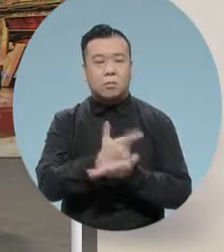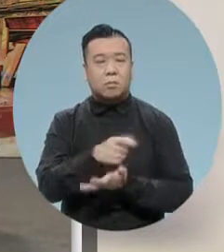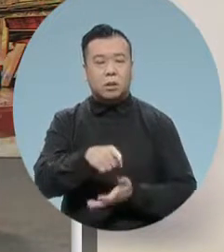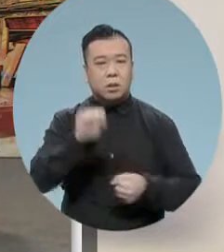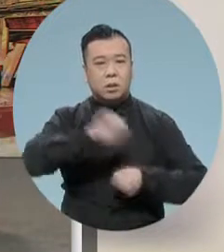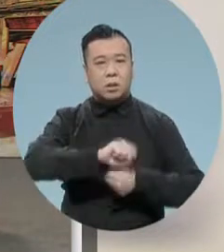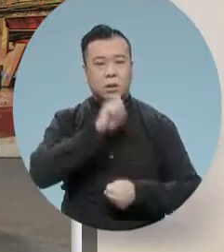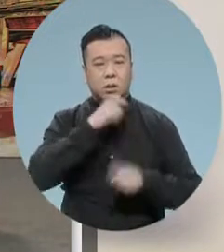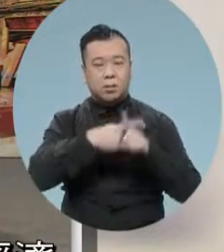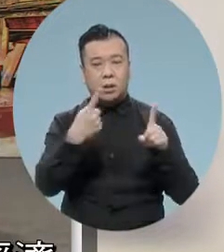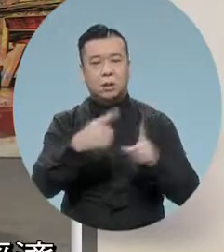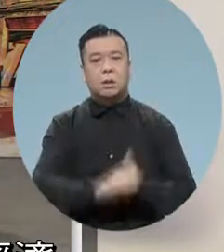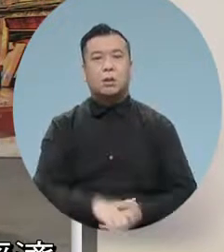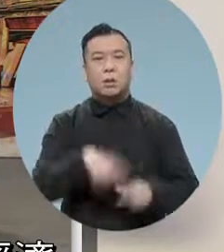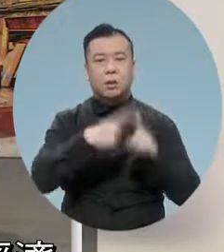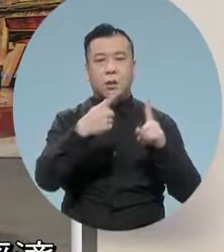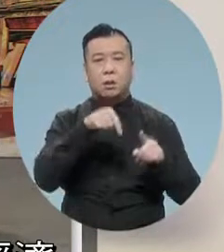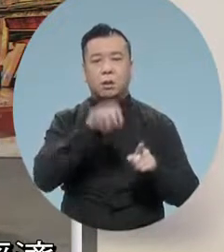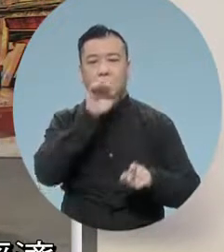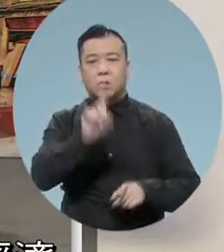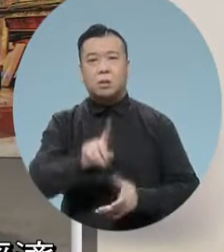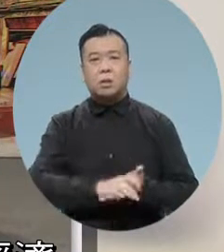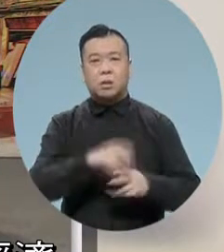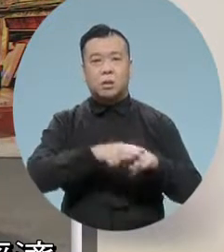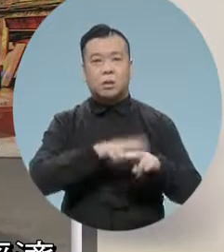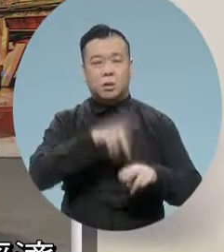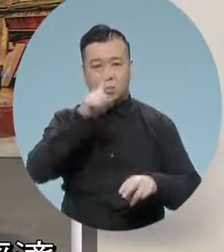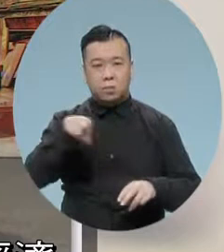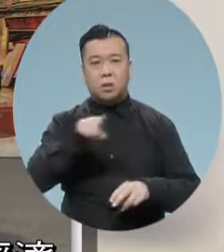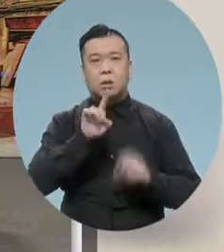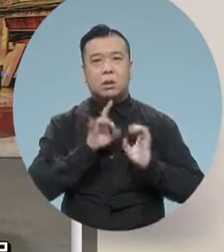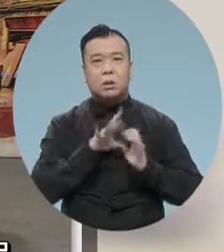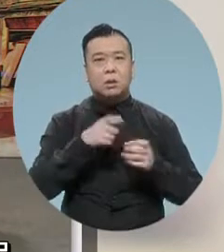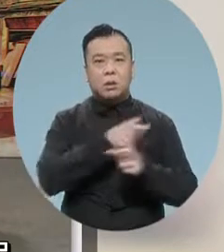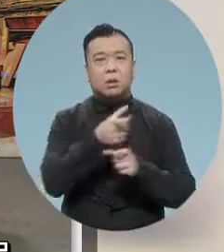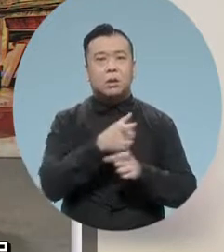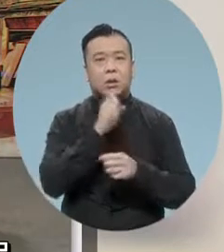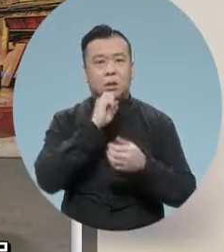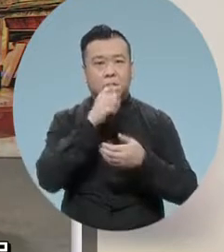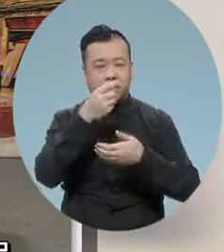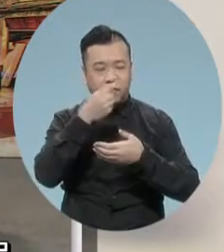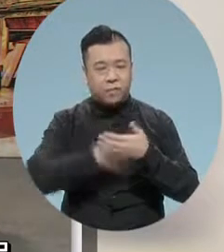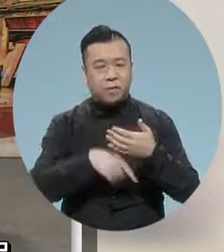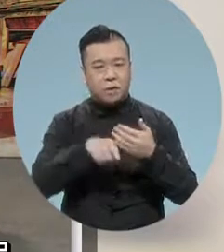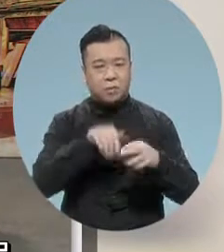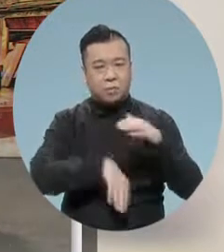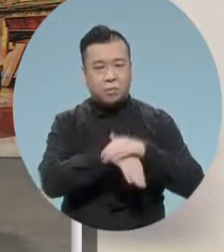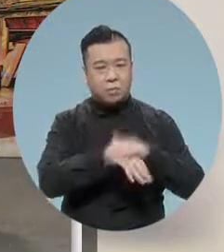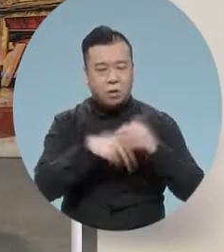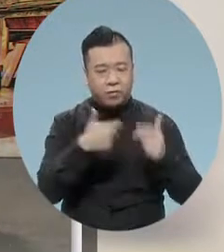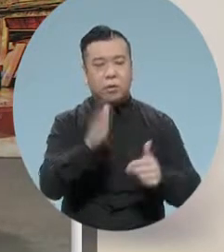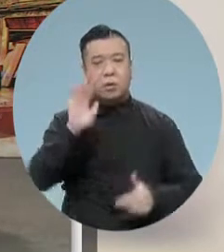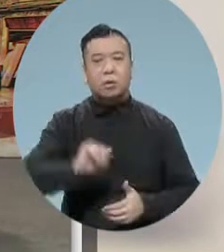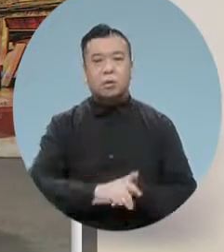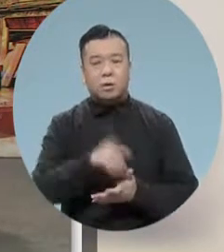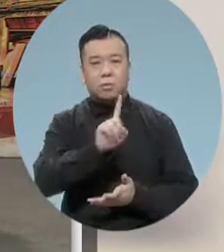增加了第11条。第十一條說什麼呢？就是國家允許私營經濟在法律規定的範圍內存在和發展。好了，